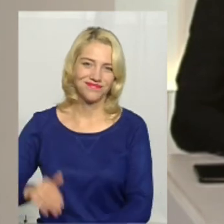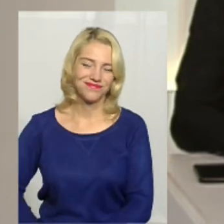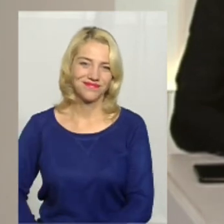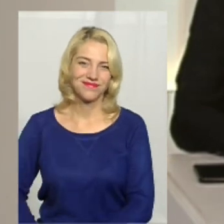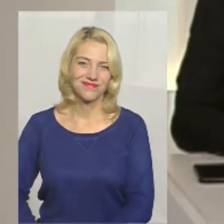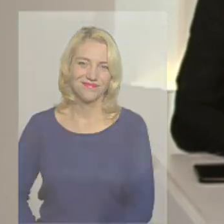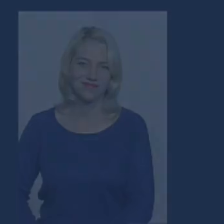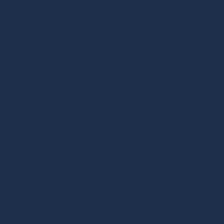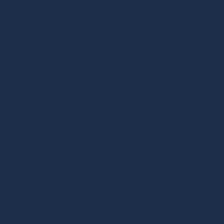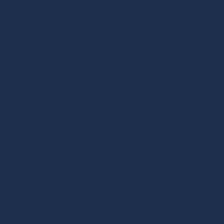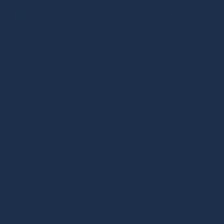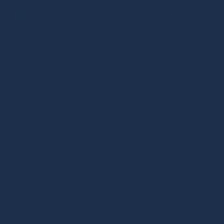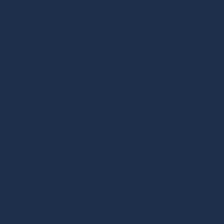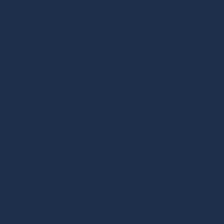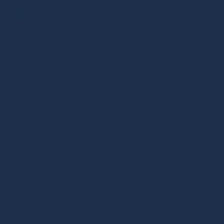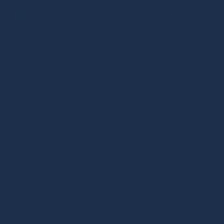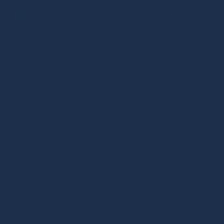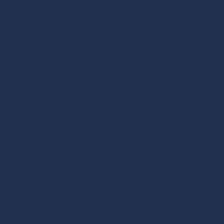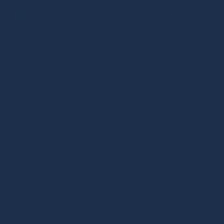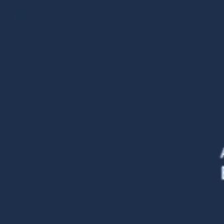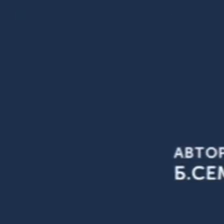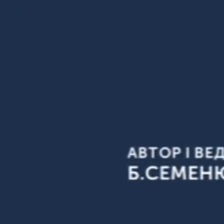Дякую.